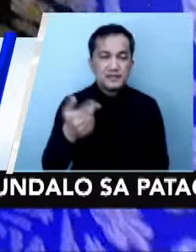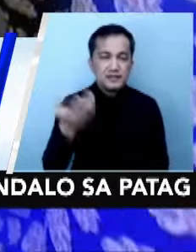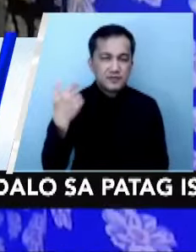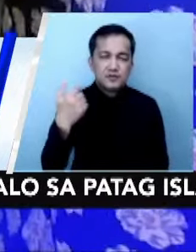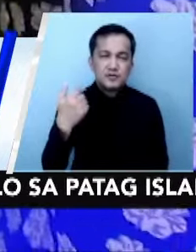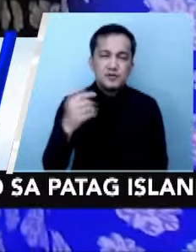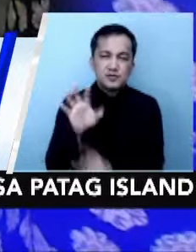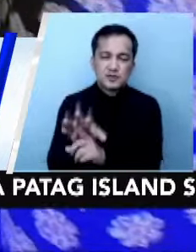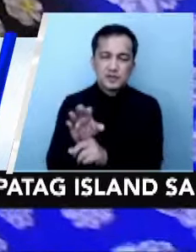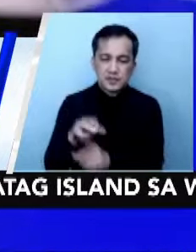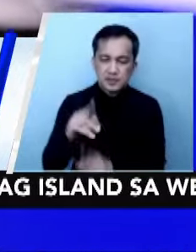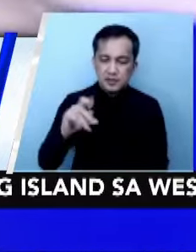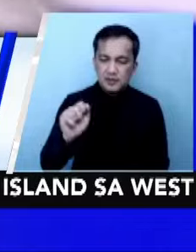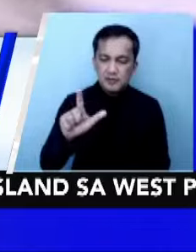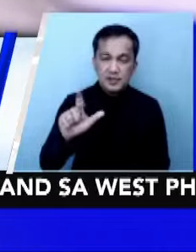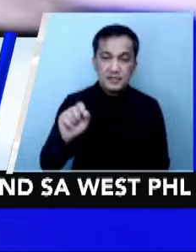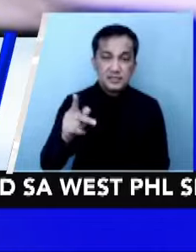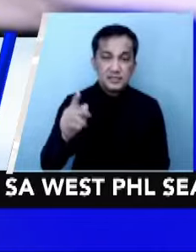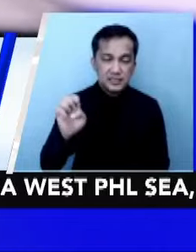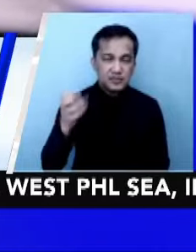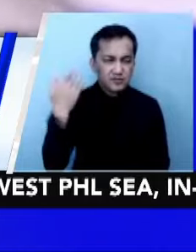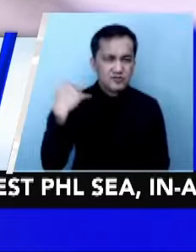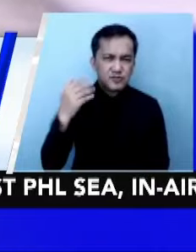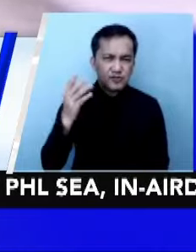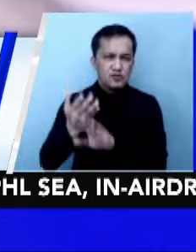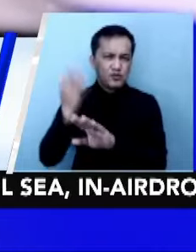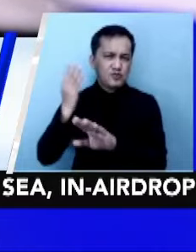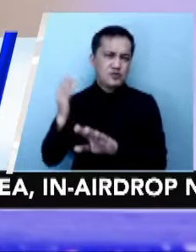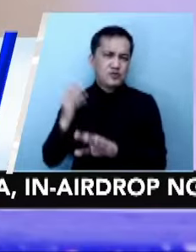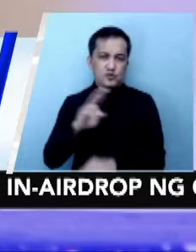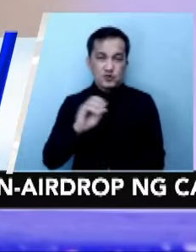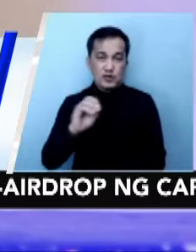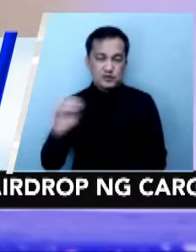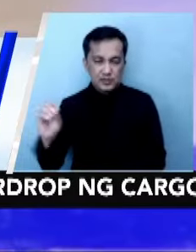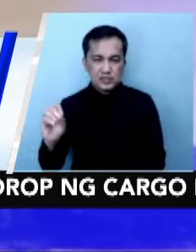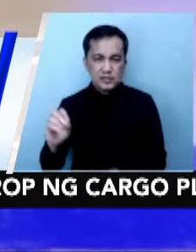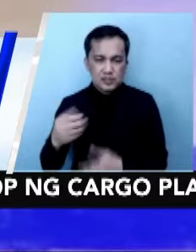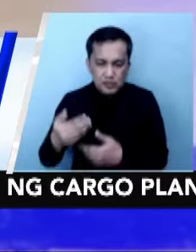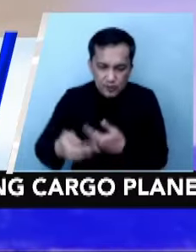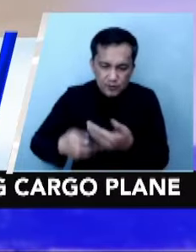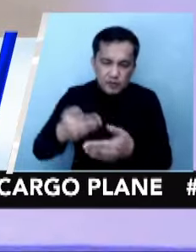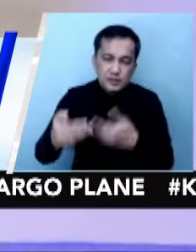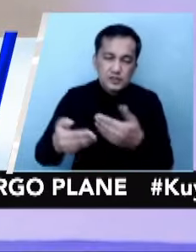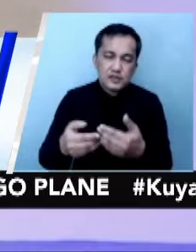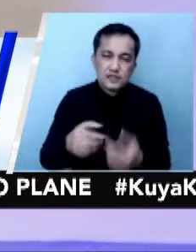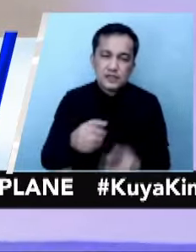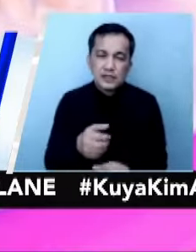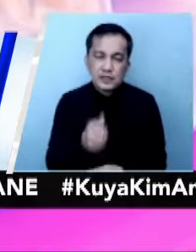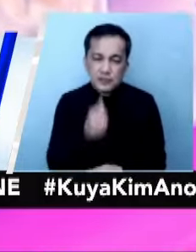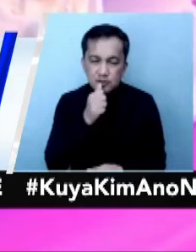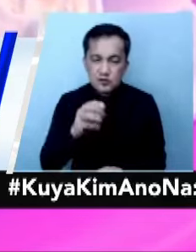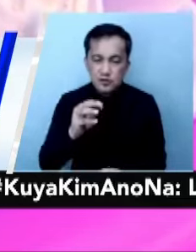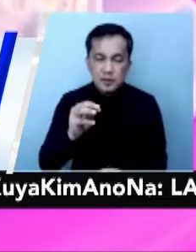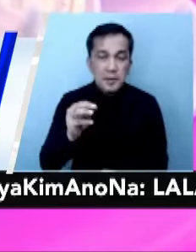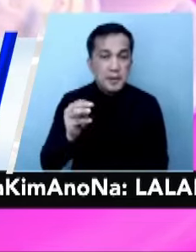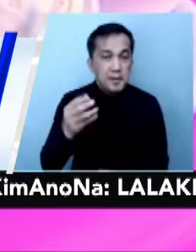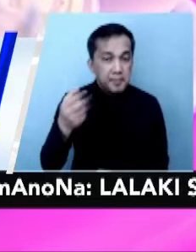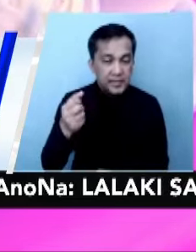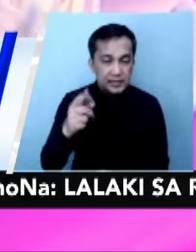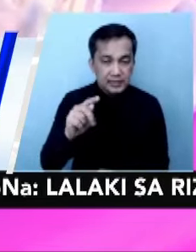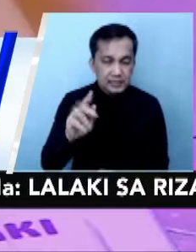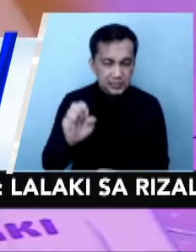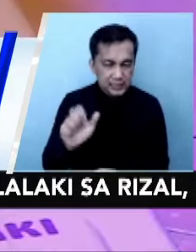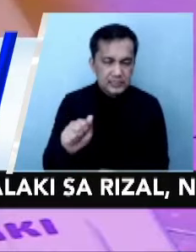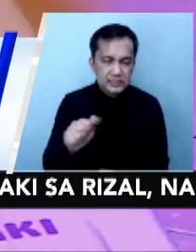early 2000s. Evolution daw ang naging sekreto ng milk tea para hindi ito kasawaan ng Pilipino. Kaya kanya-kanya